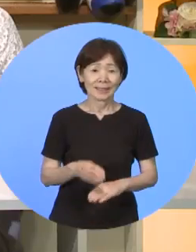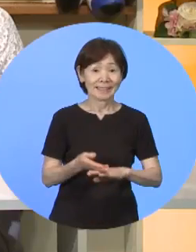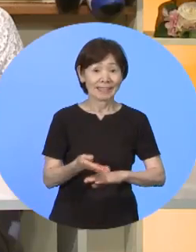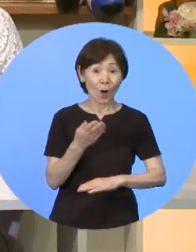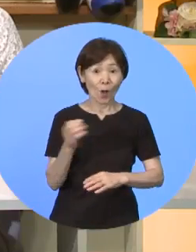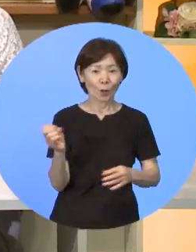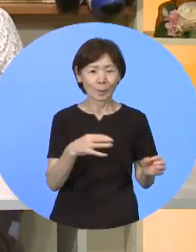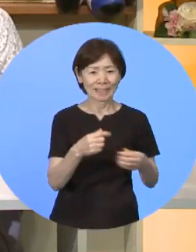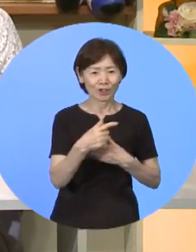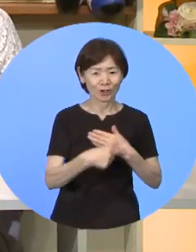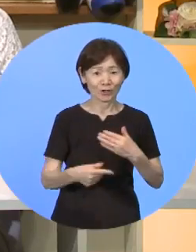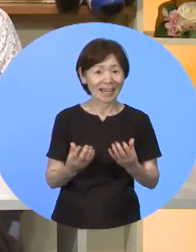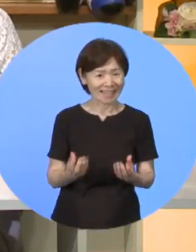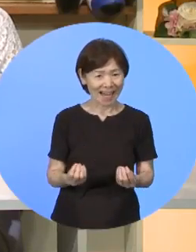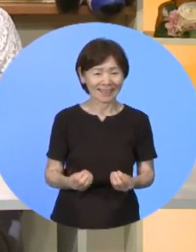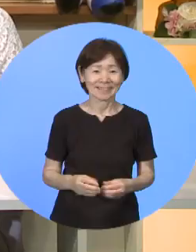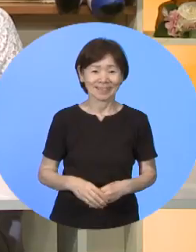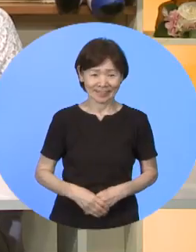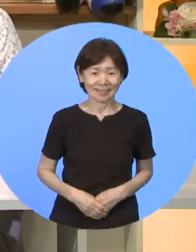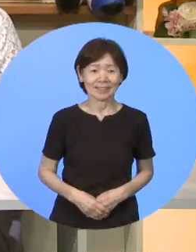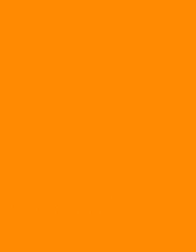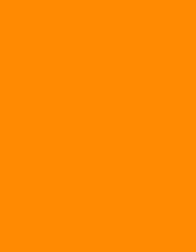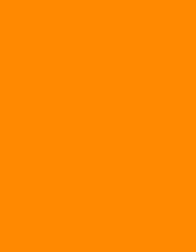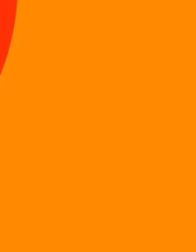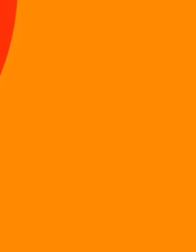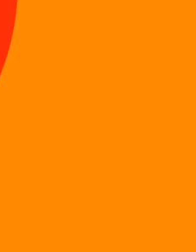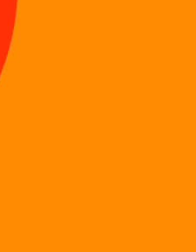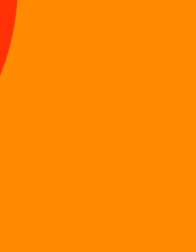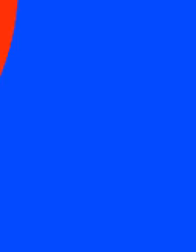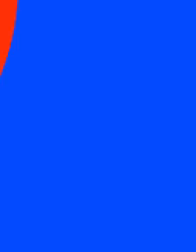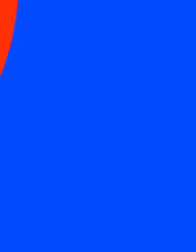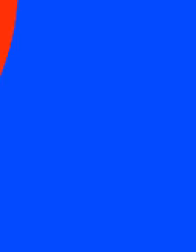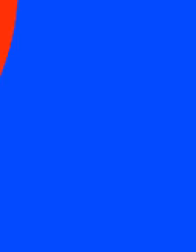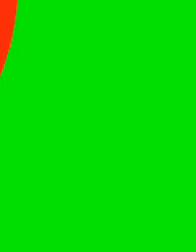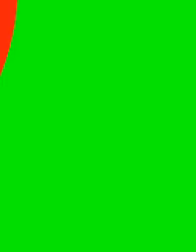以上、吹田のトピックスでした。